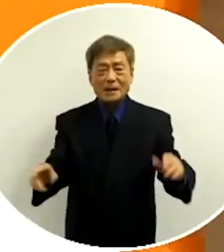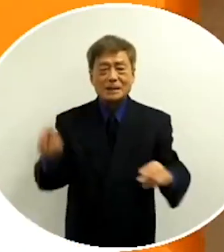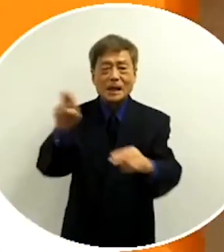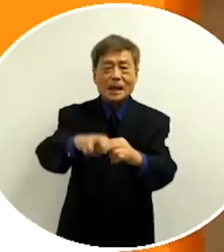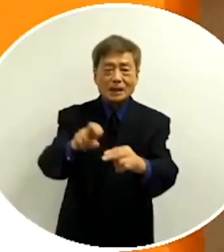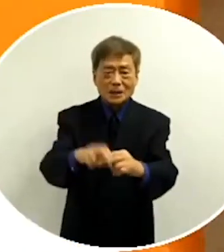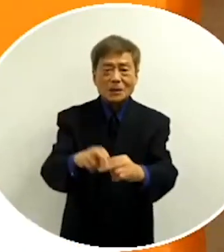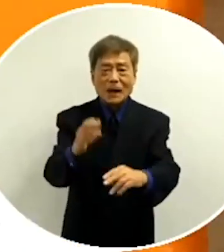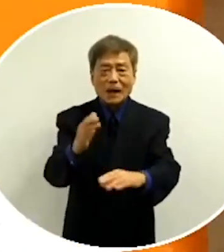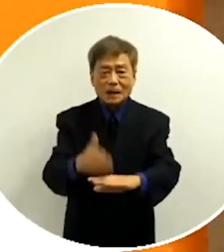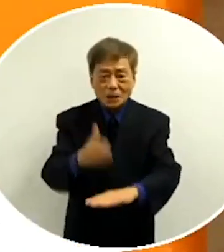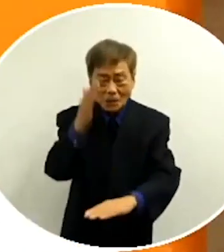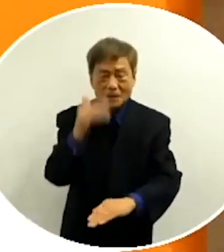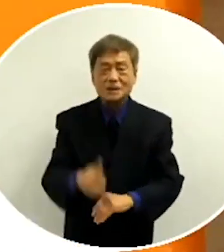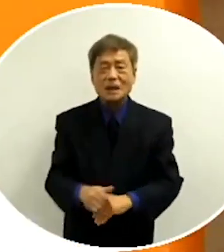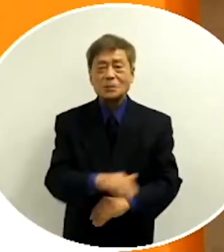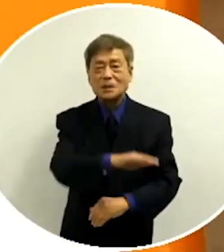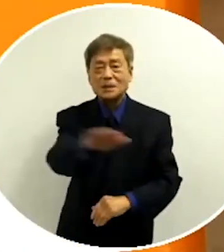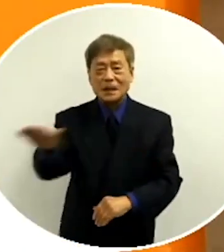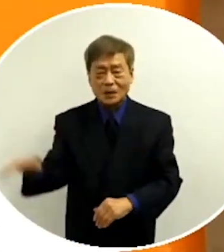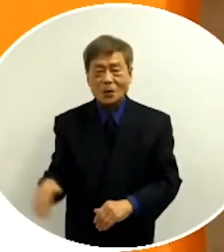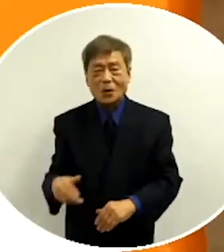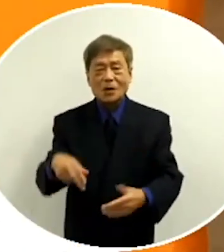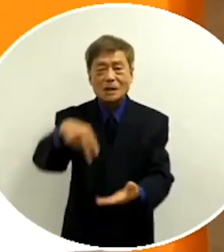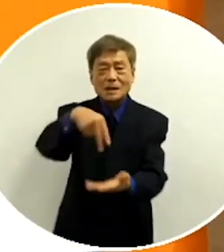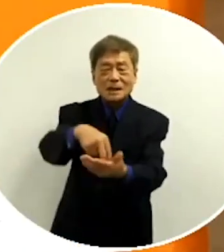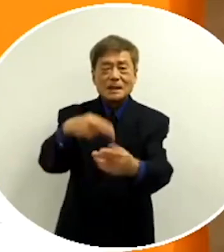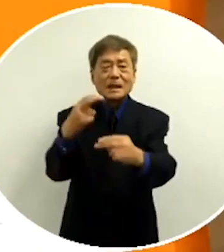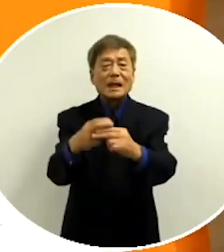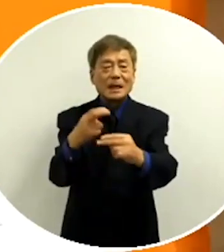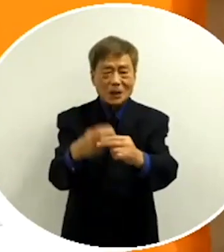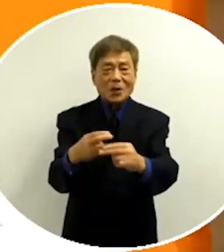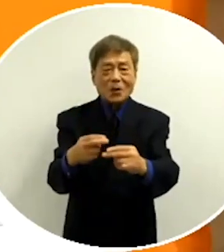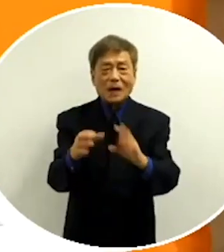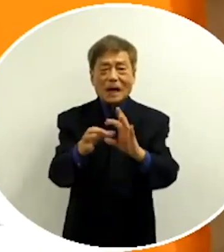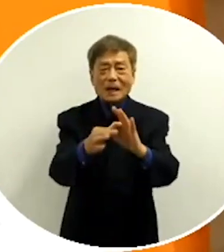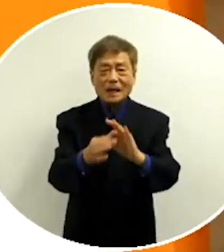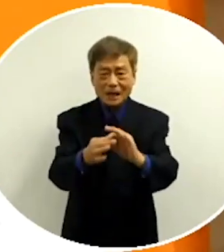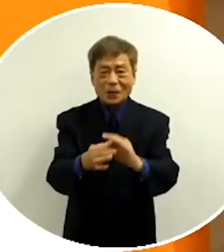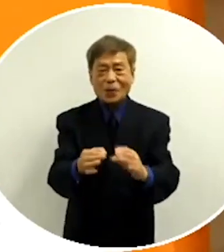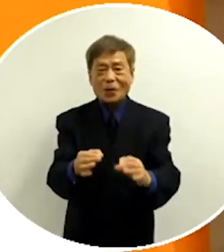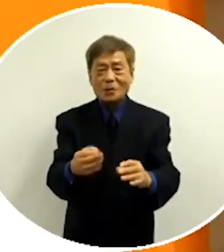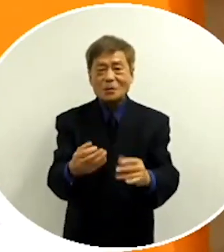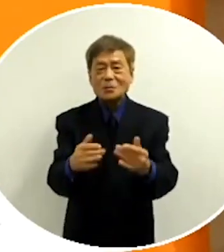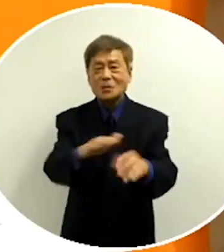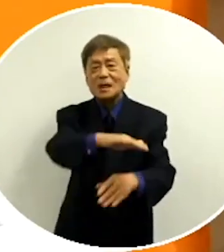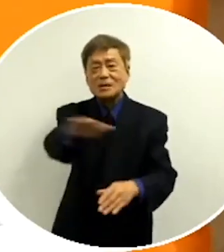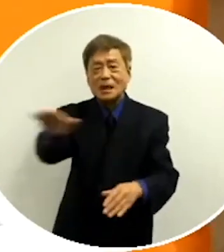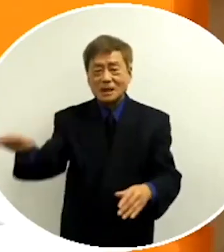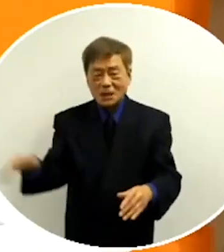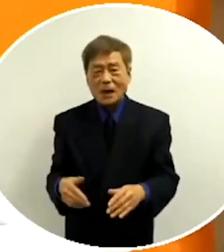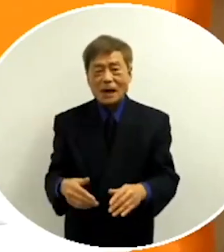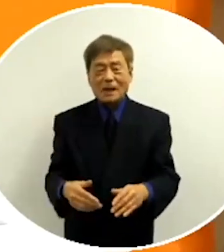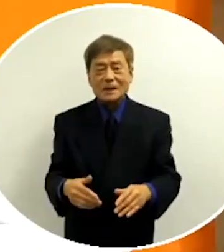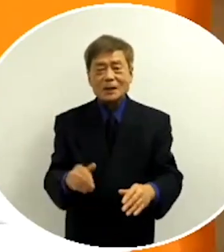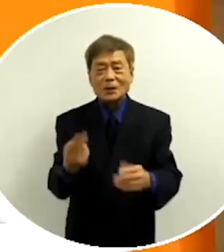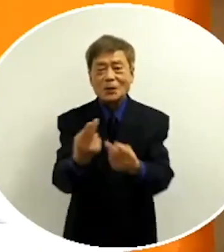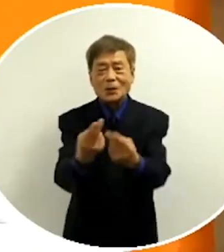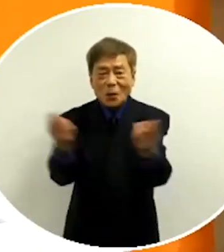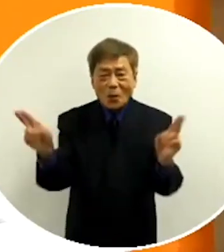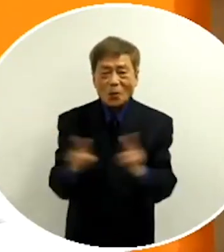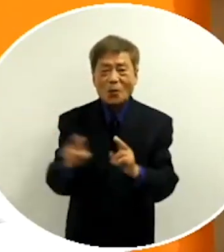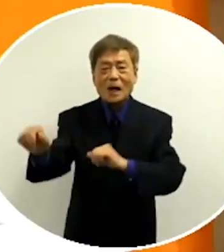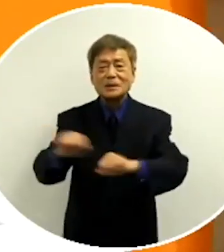当院そして協力当院またパートナーズの皆様にはいろんな形で党活動のご支援とか